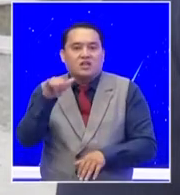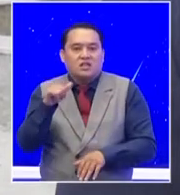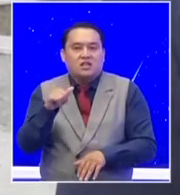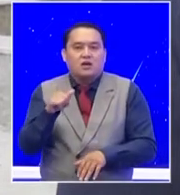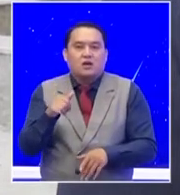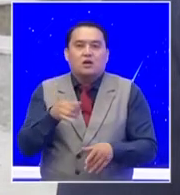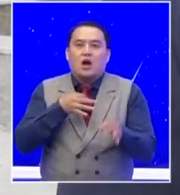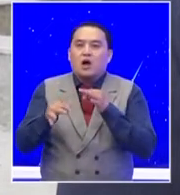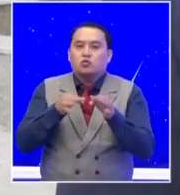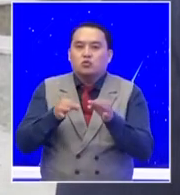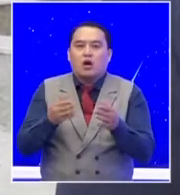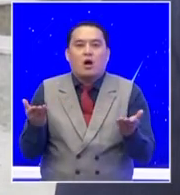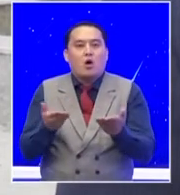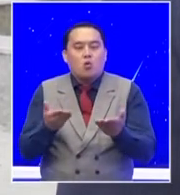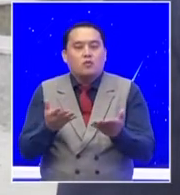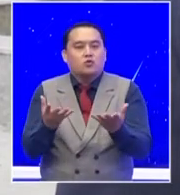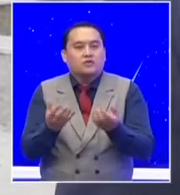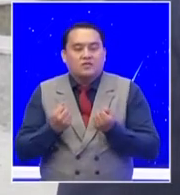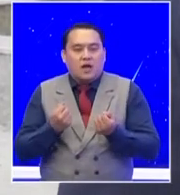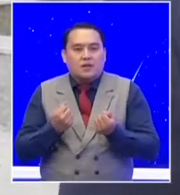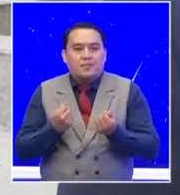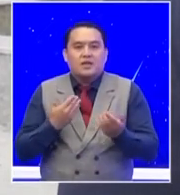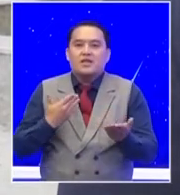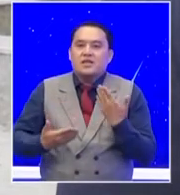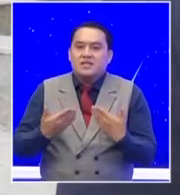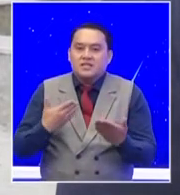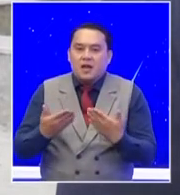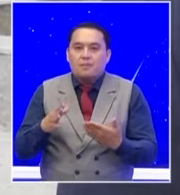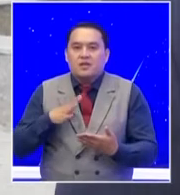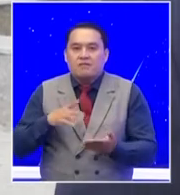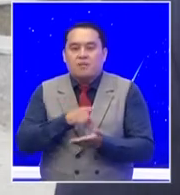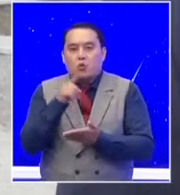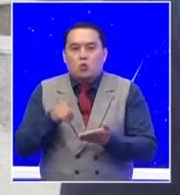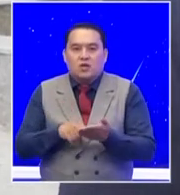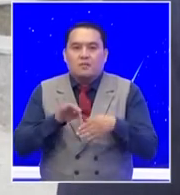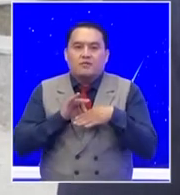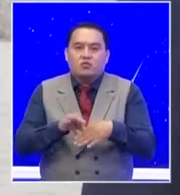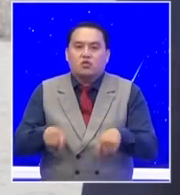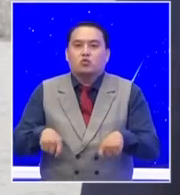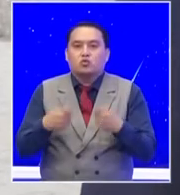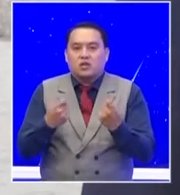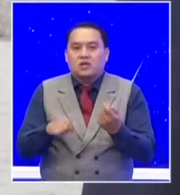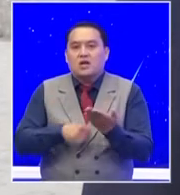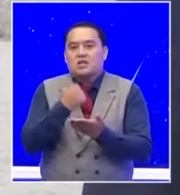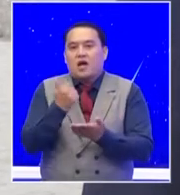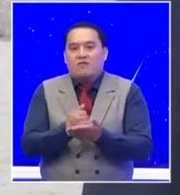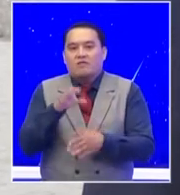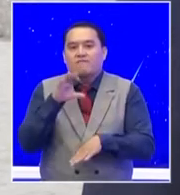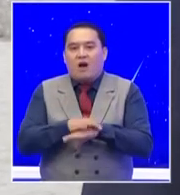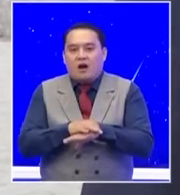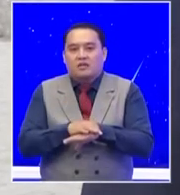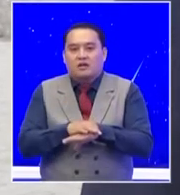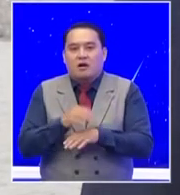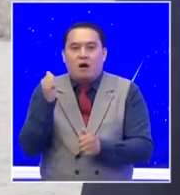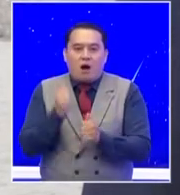где консультацию можно взять при случае, если в отношении них были правонарушения. Самый главный основной фактор здесь